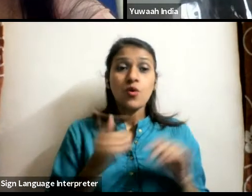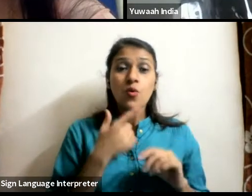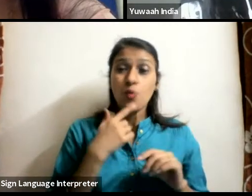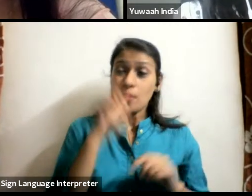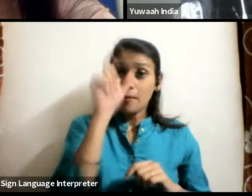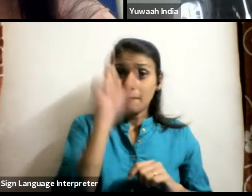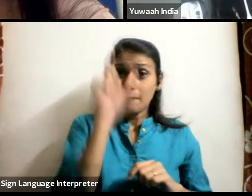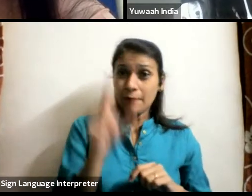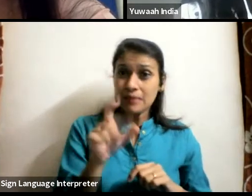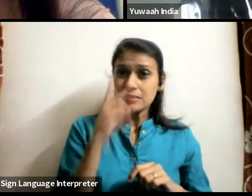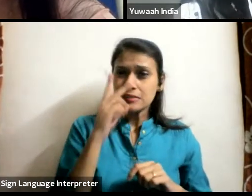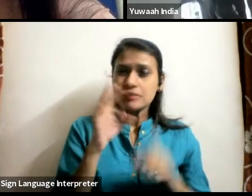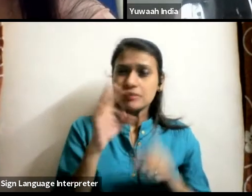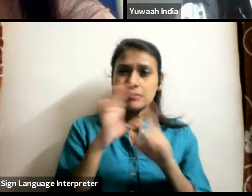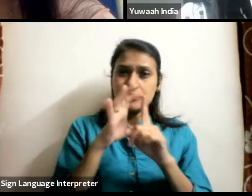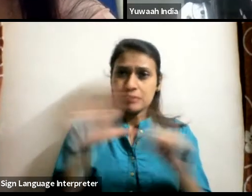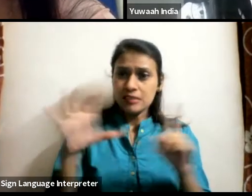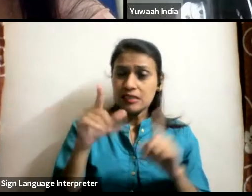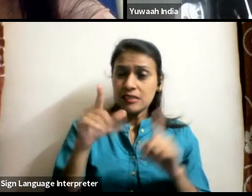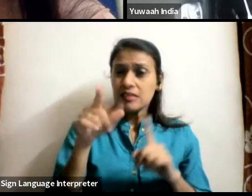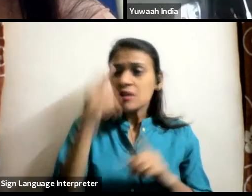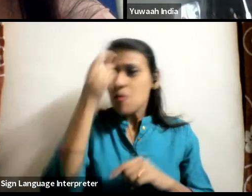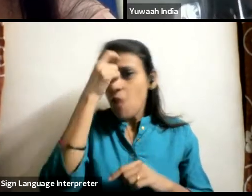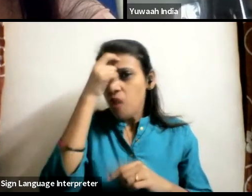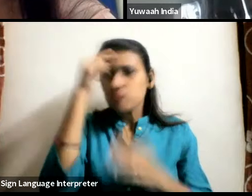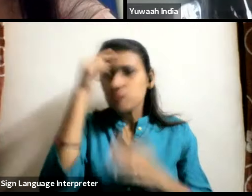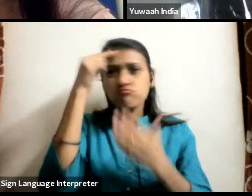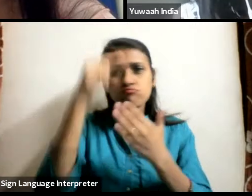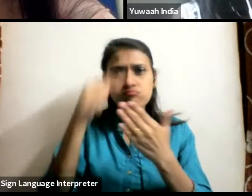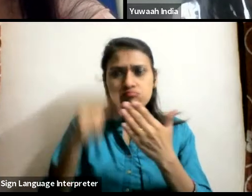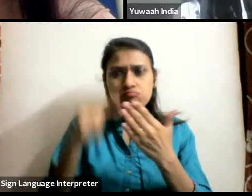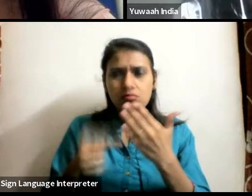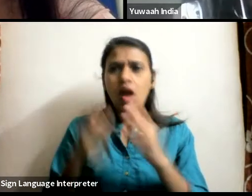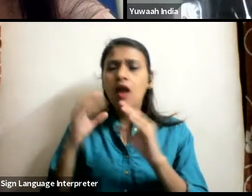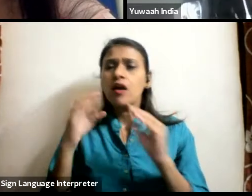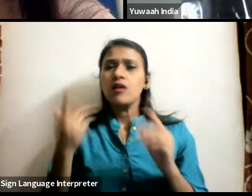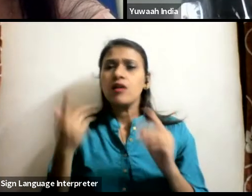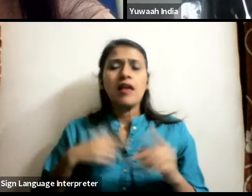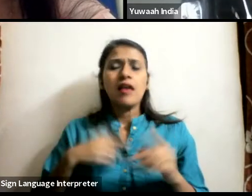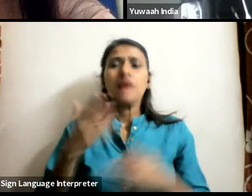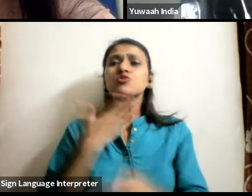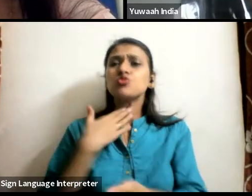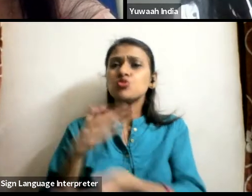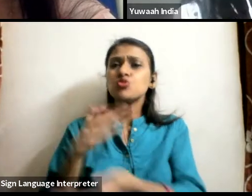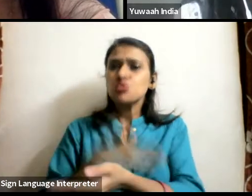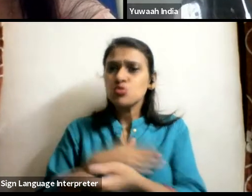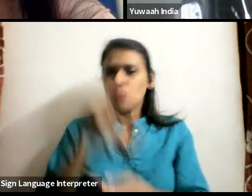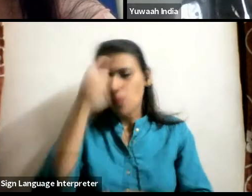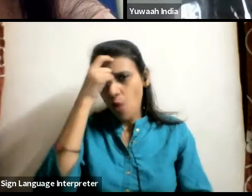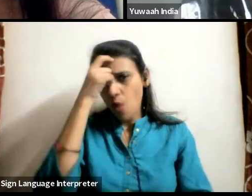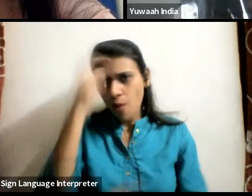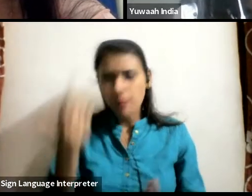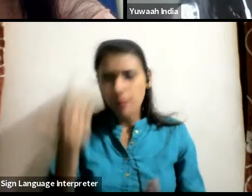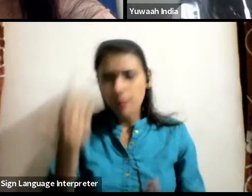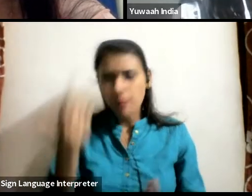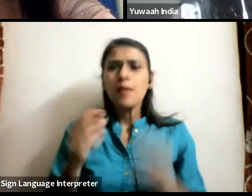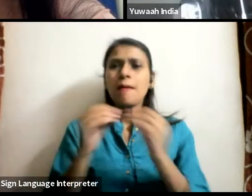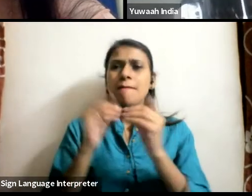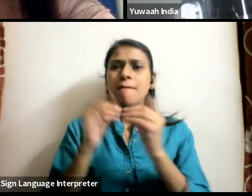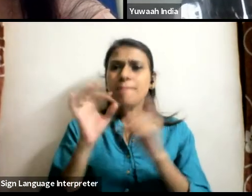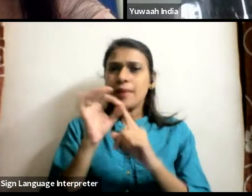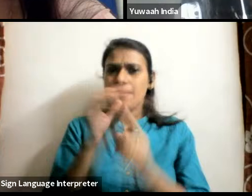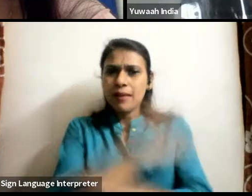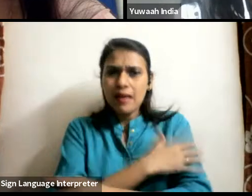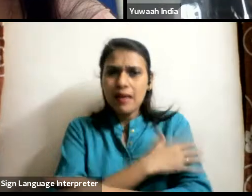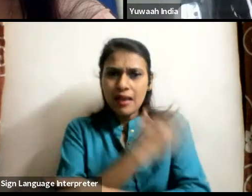है या मतलब एक्सट्रीम हेल्थ कंडीशन है, डायबिटीज है, अगर इम्यूनोसप्रेसेंट्स पे है, ऐसा कुछ है, तो